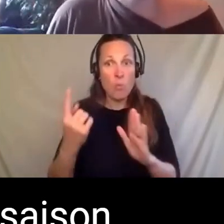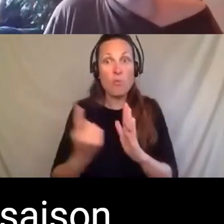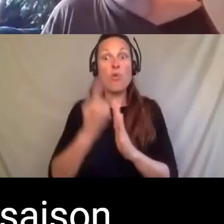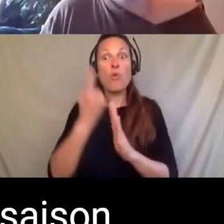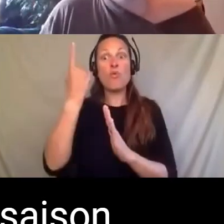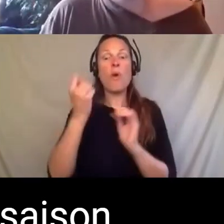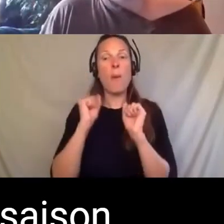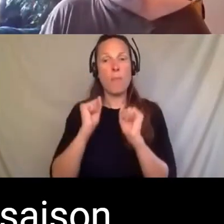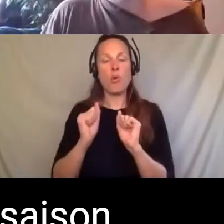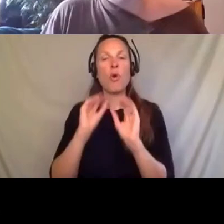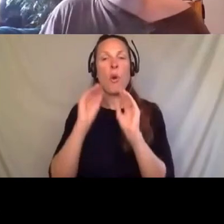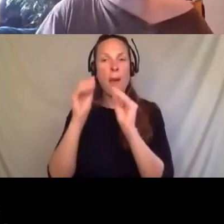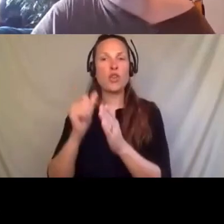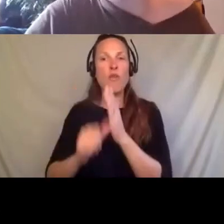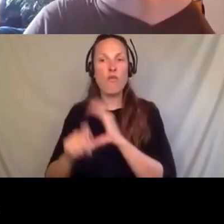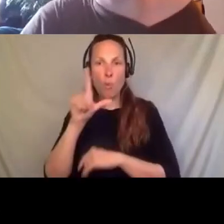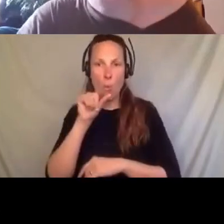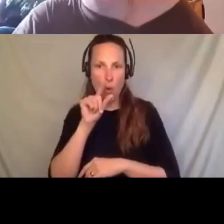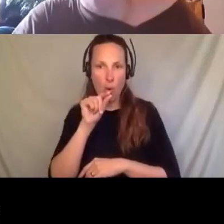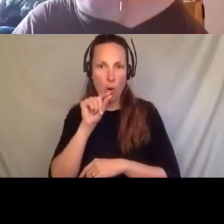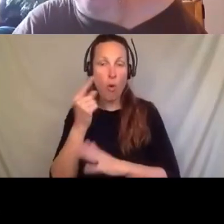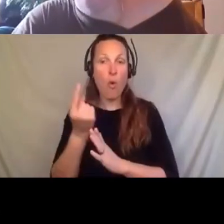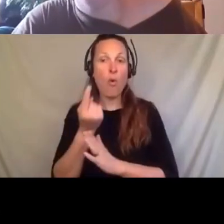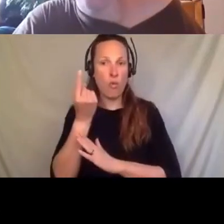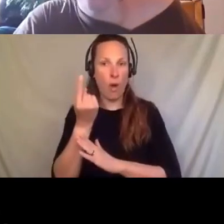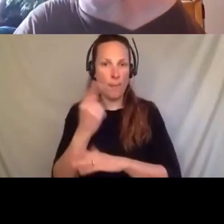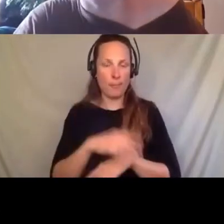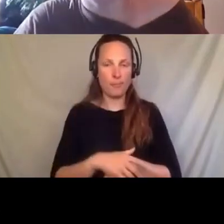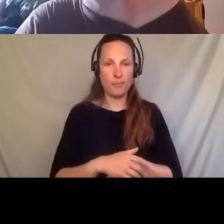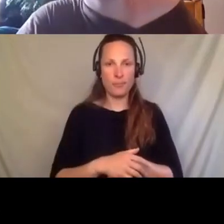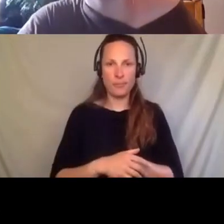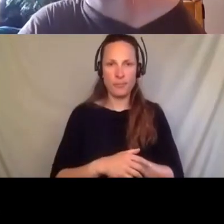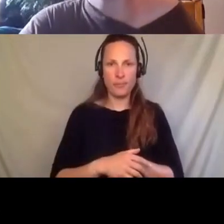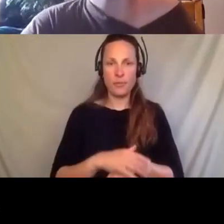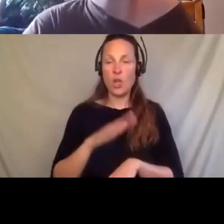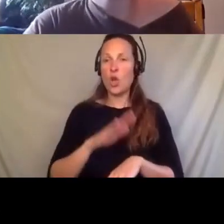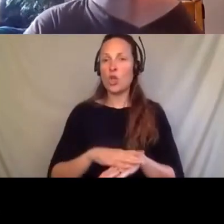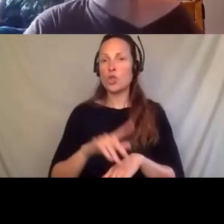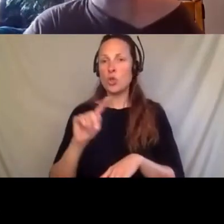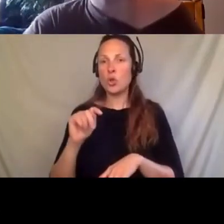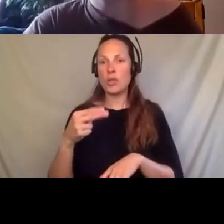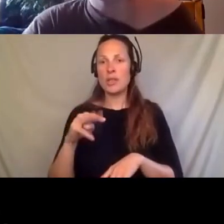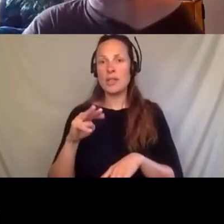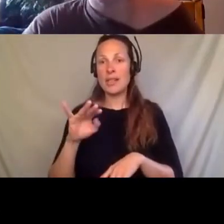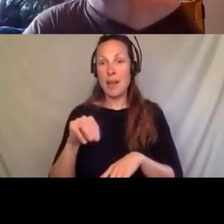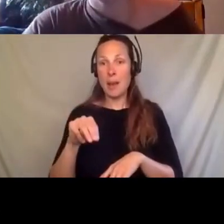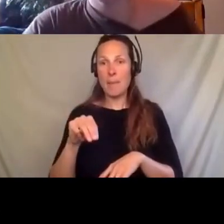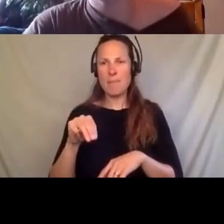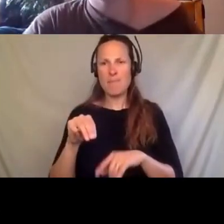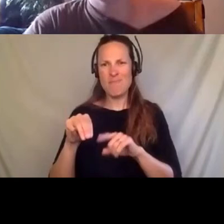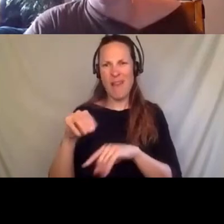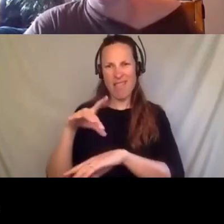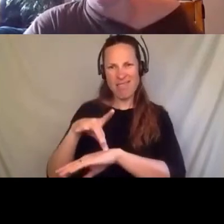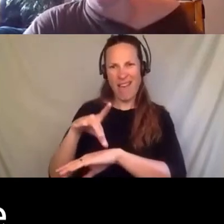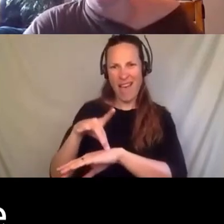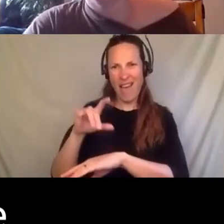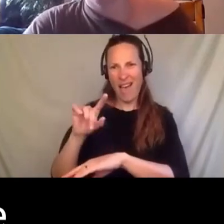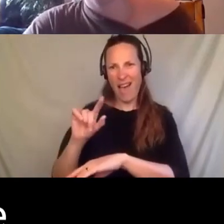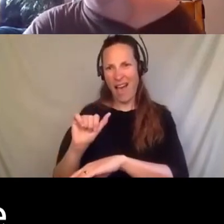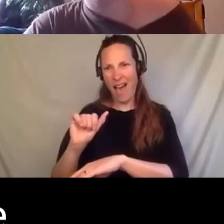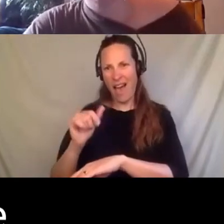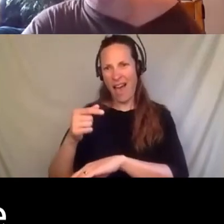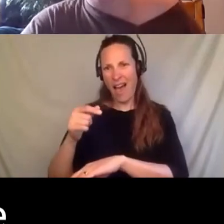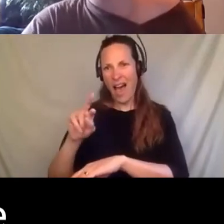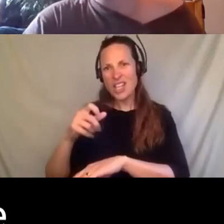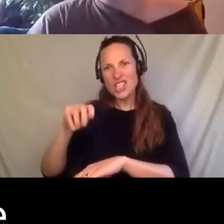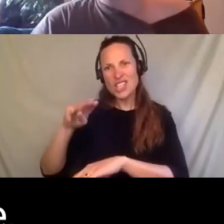poule. Puis, détail important pour le thym, c'est qu'il n'aime pas la terre argileuse. Alors,